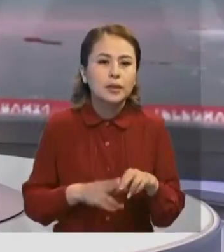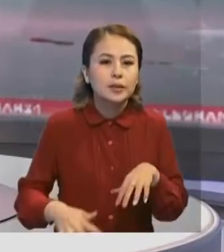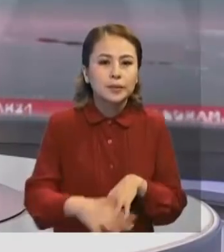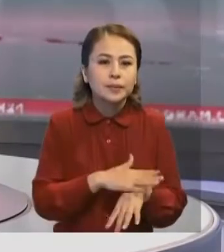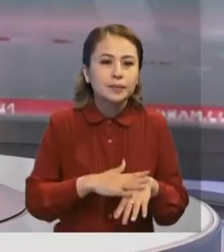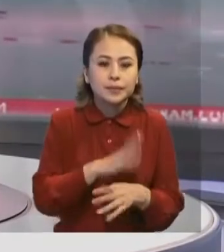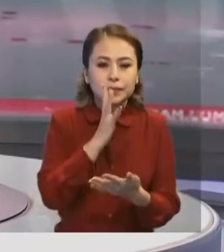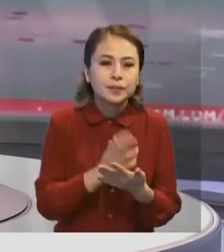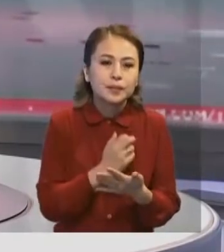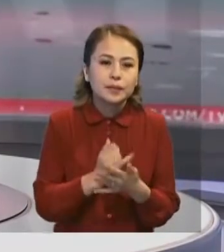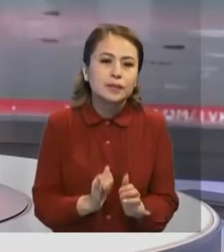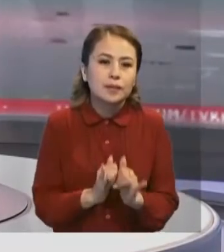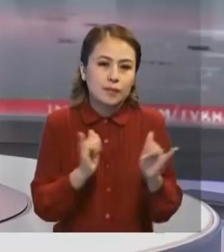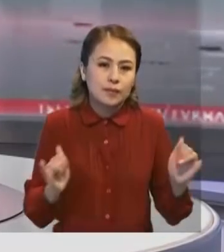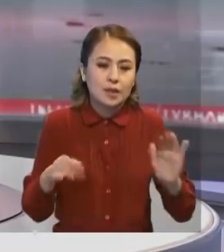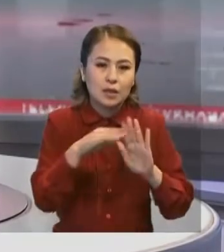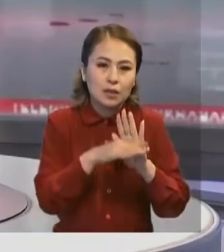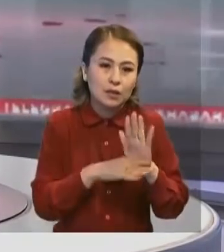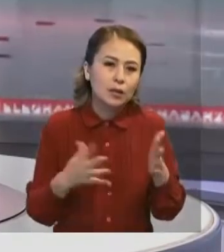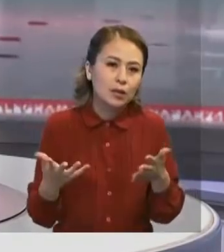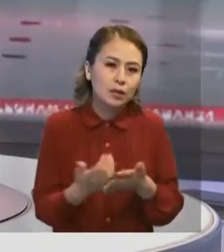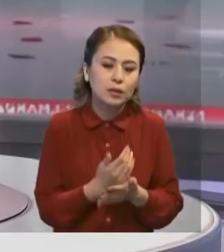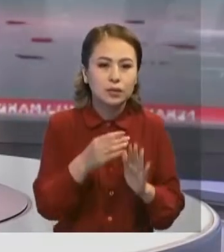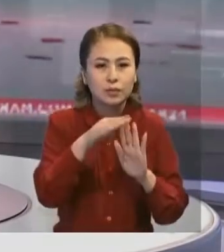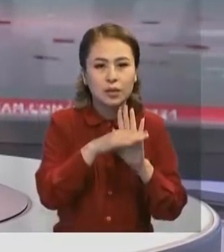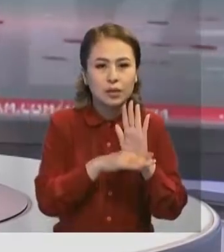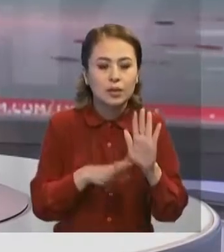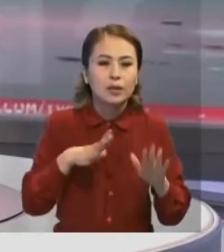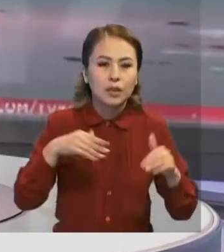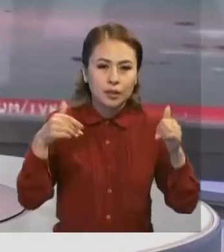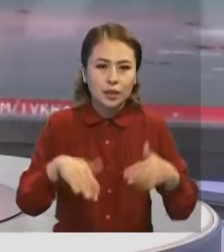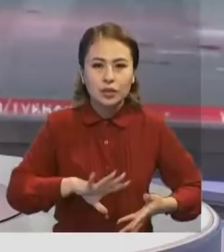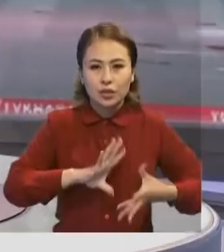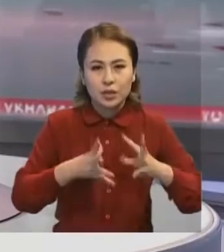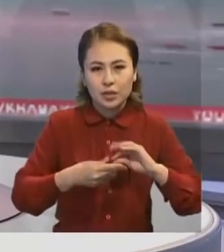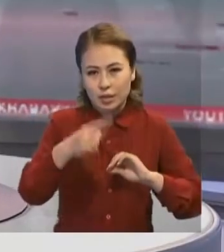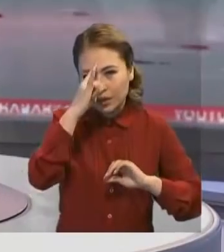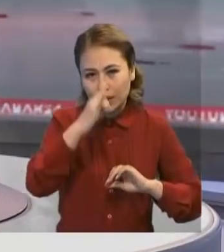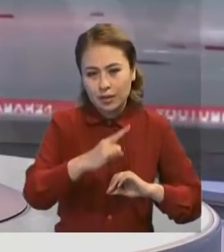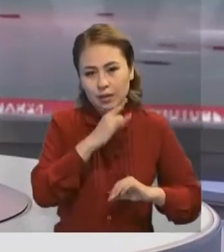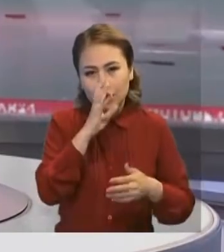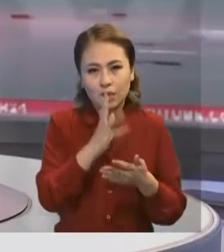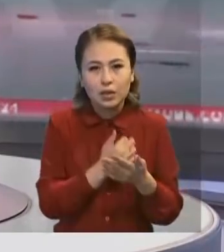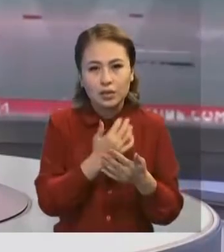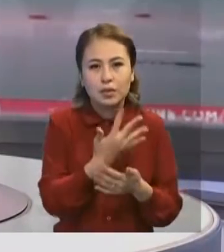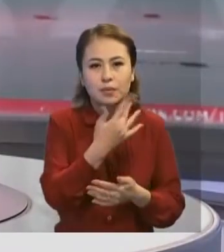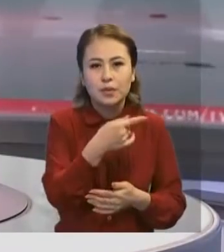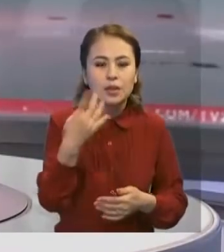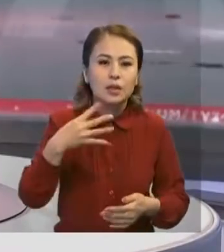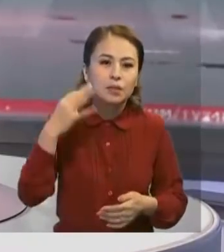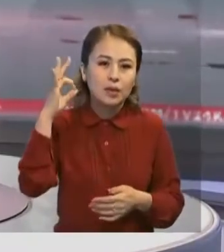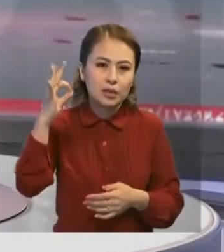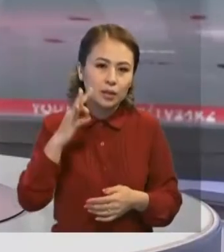білек сыбана кірісті. Халықтың табысын арттыруға бағытталған ауқымды бағдарлама қабылдады. Нәтижесінде қазақстандықтардың